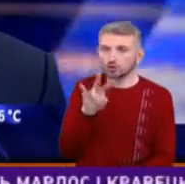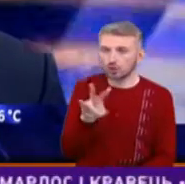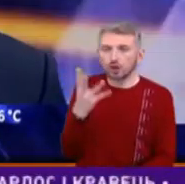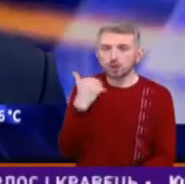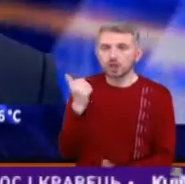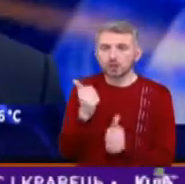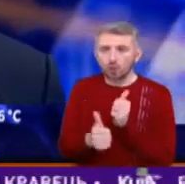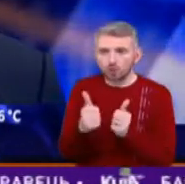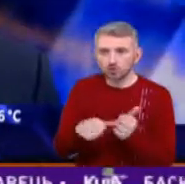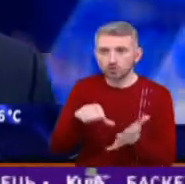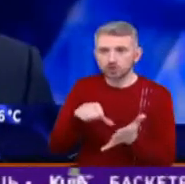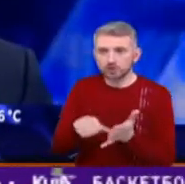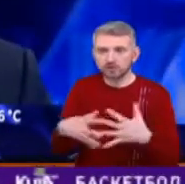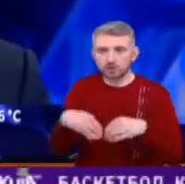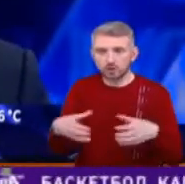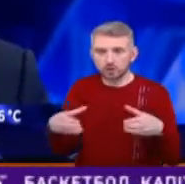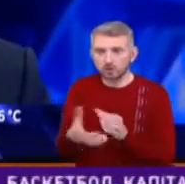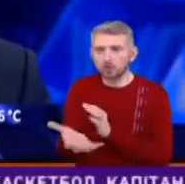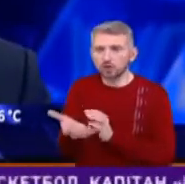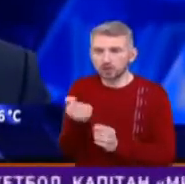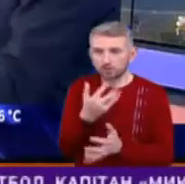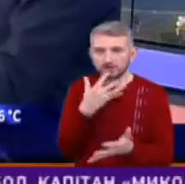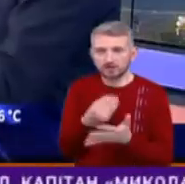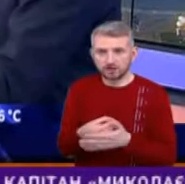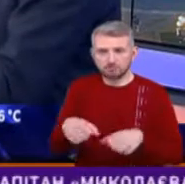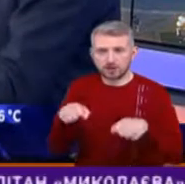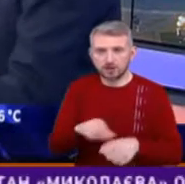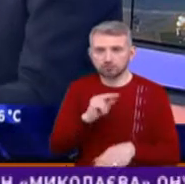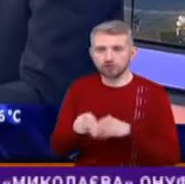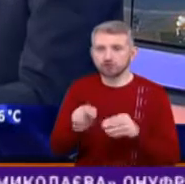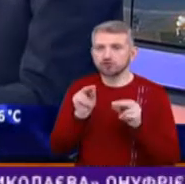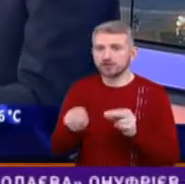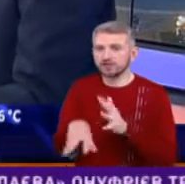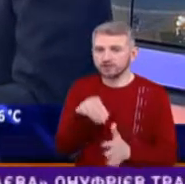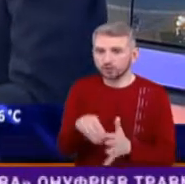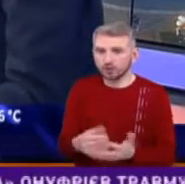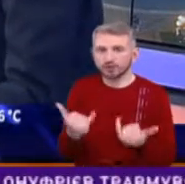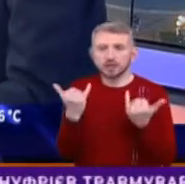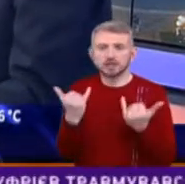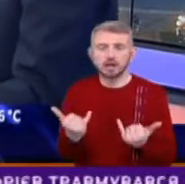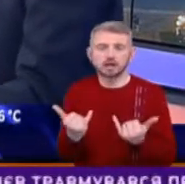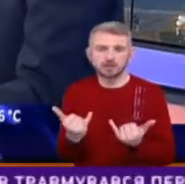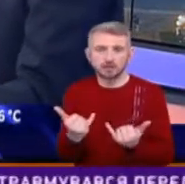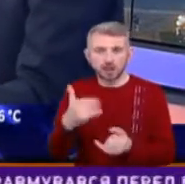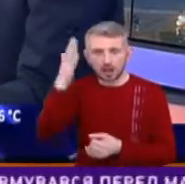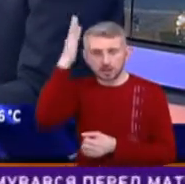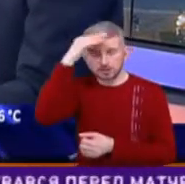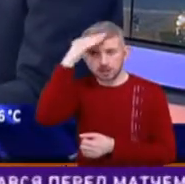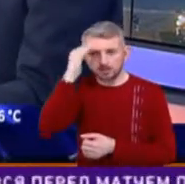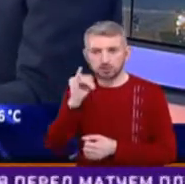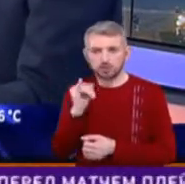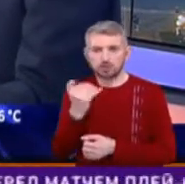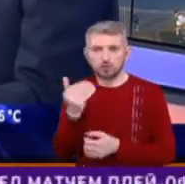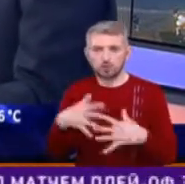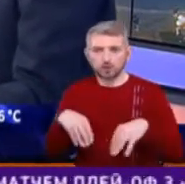з учасників цього сімейного клану отримував свій мандат через чесні вибори. Зараз Трампи і його